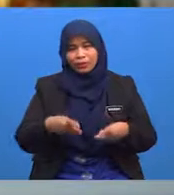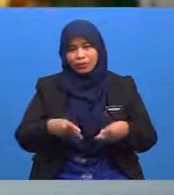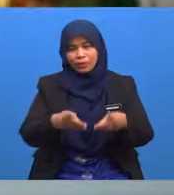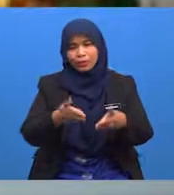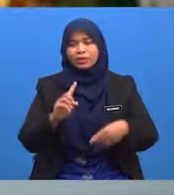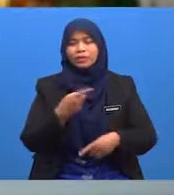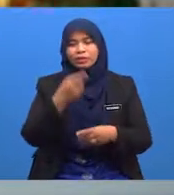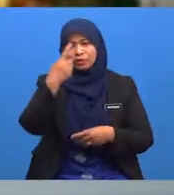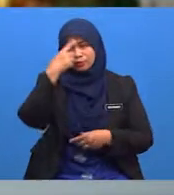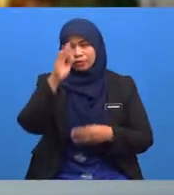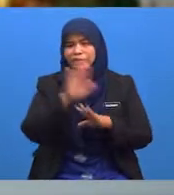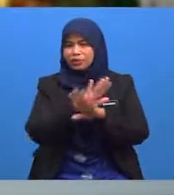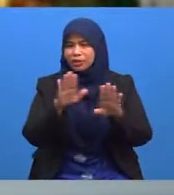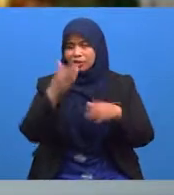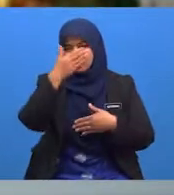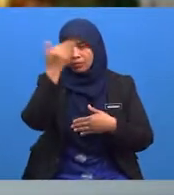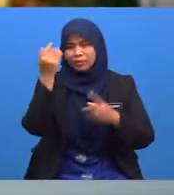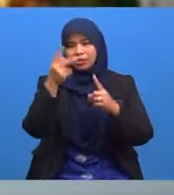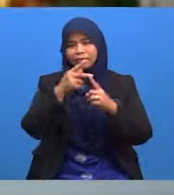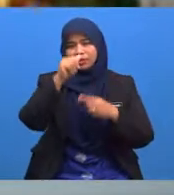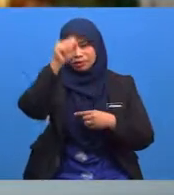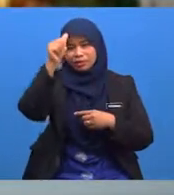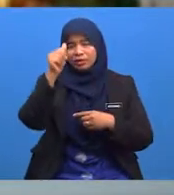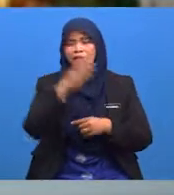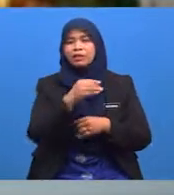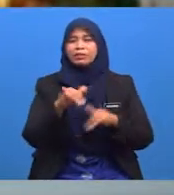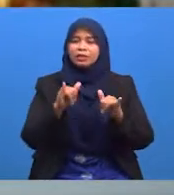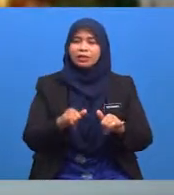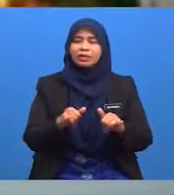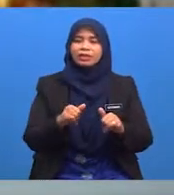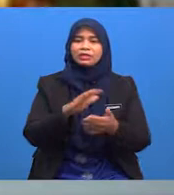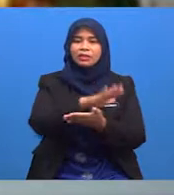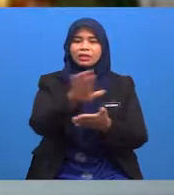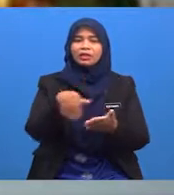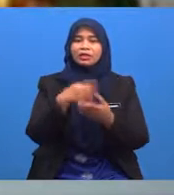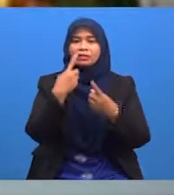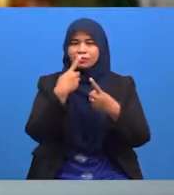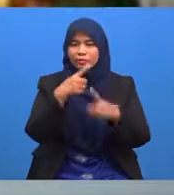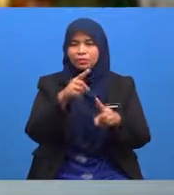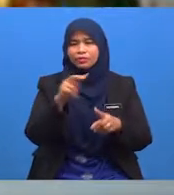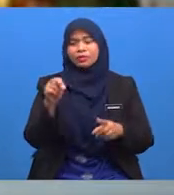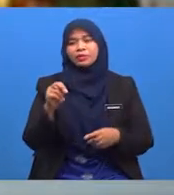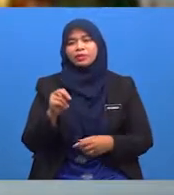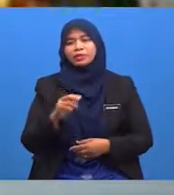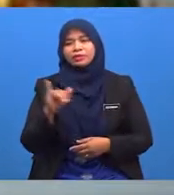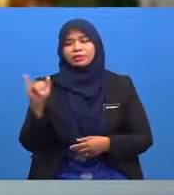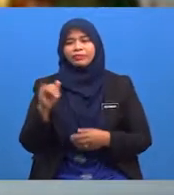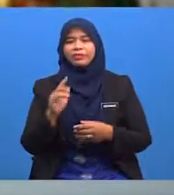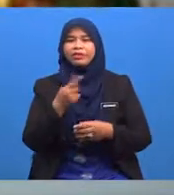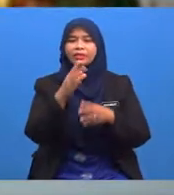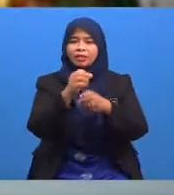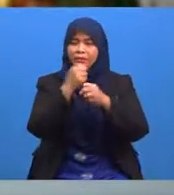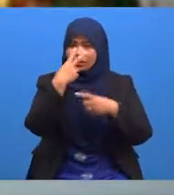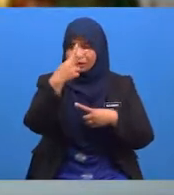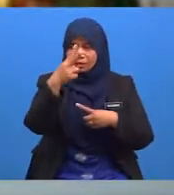tidak melupakan Allah dan meninggalkan perkara suruhannya. Di sinilah kita dapat lihat